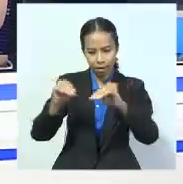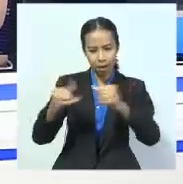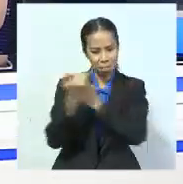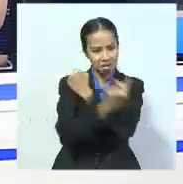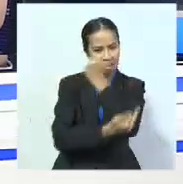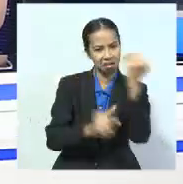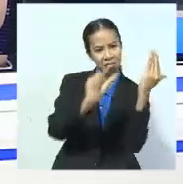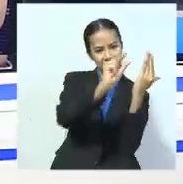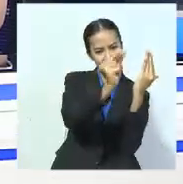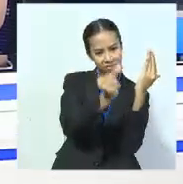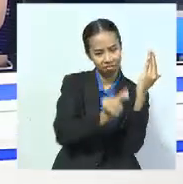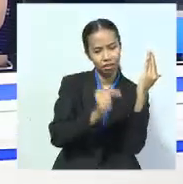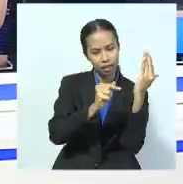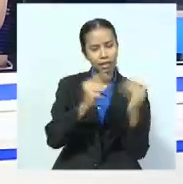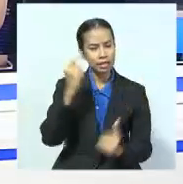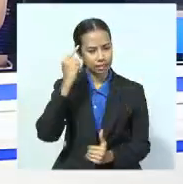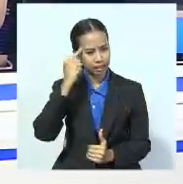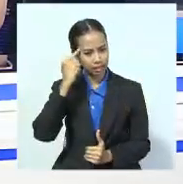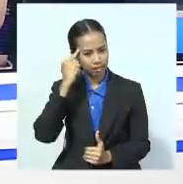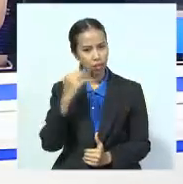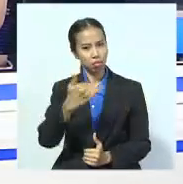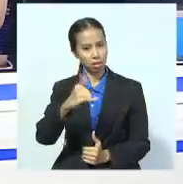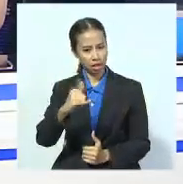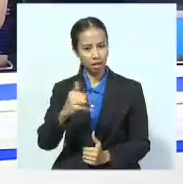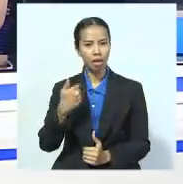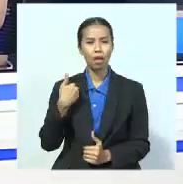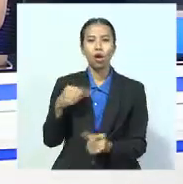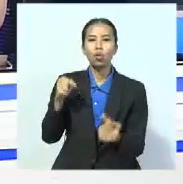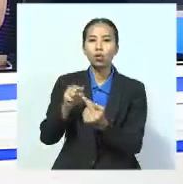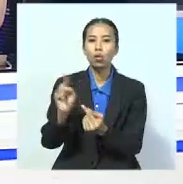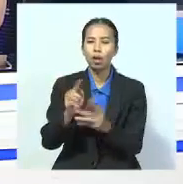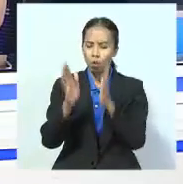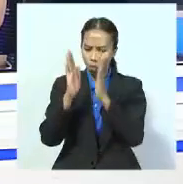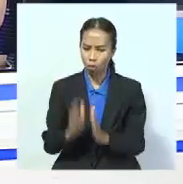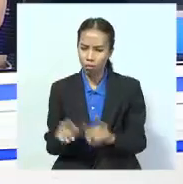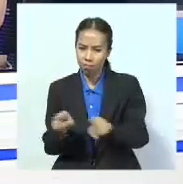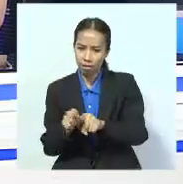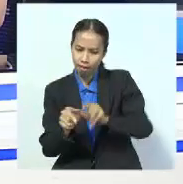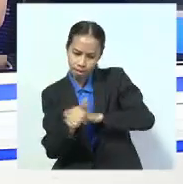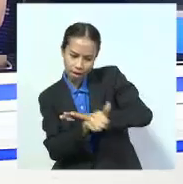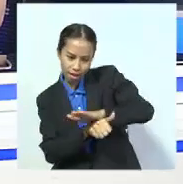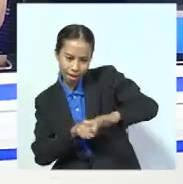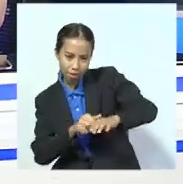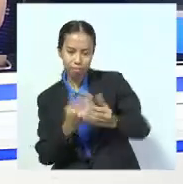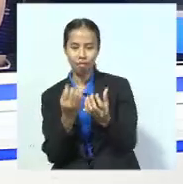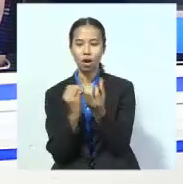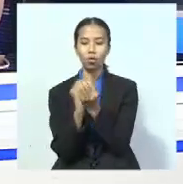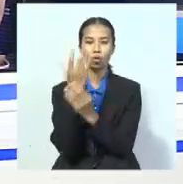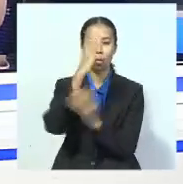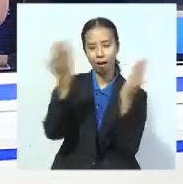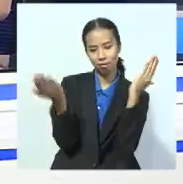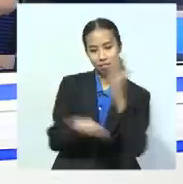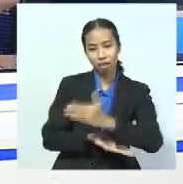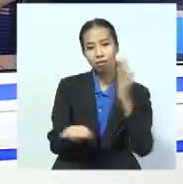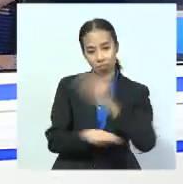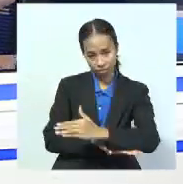ศเพื่อนบ้านจึงมีการคาดการณ์นะคะว่าเหตุการณ์ที่เกิดขึ้นเนี่ยน่าจะเป็นฝีมือของคนที่เข้ามาลักลอบตัดไม้พยุงใน